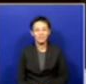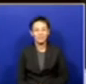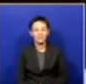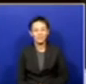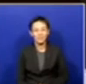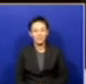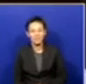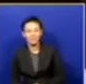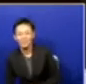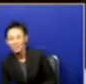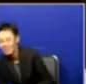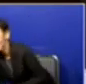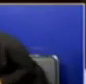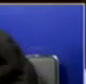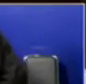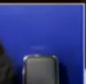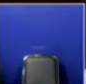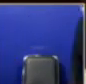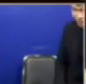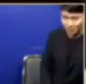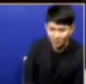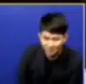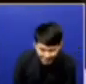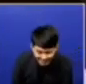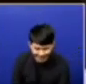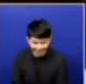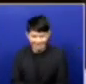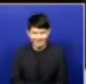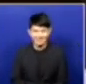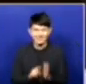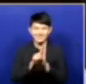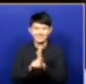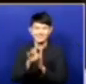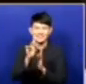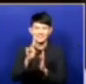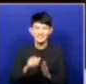ยศาสตราจารย์พรชัยครับ7 นาทีนะครับครับ